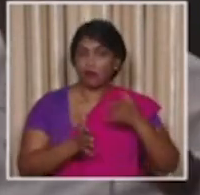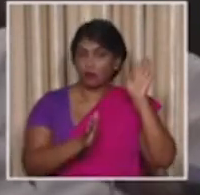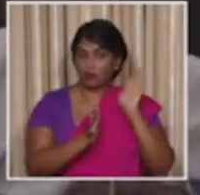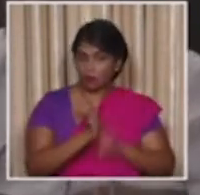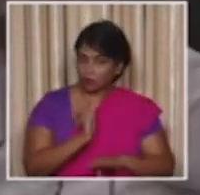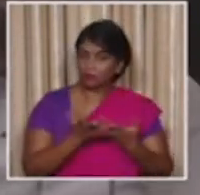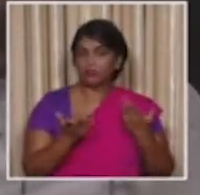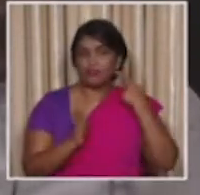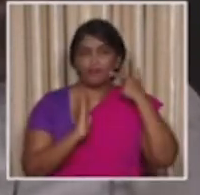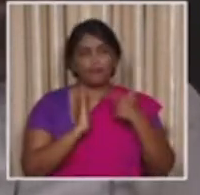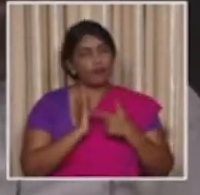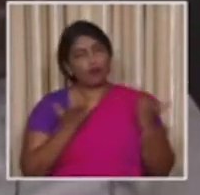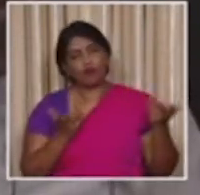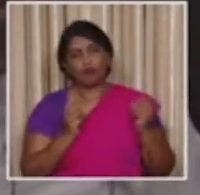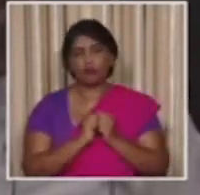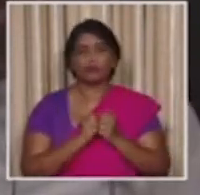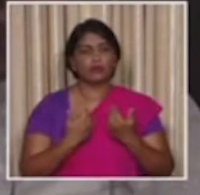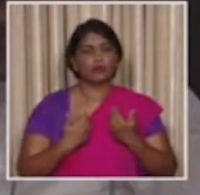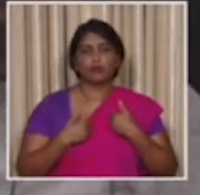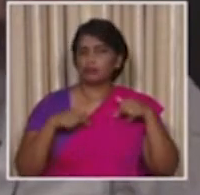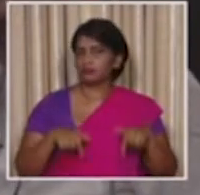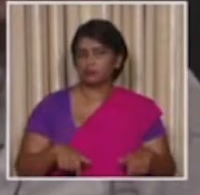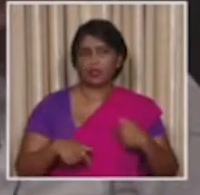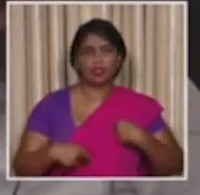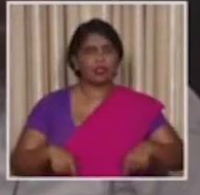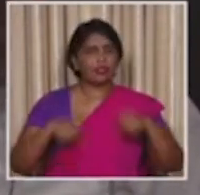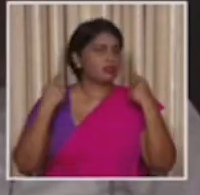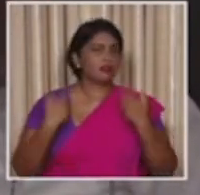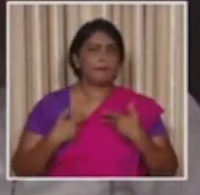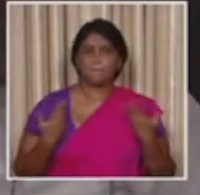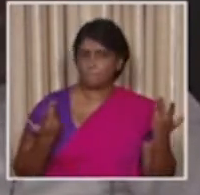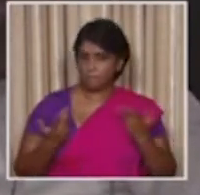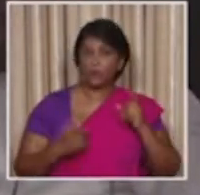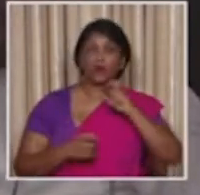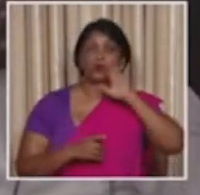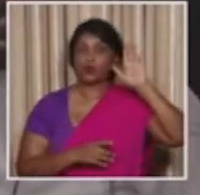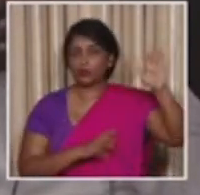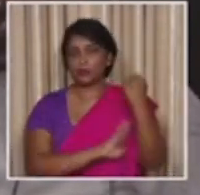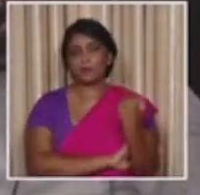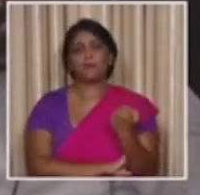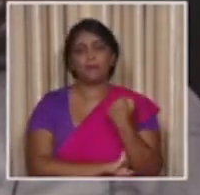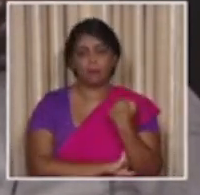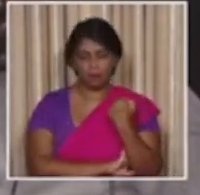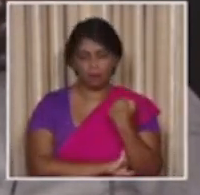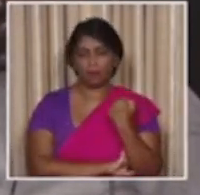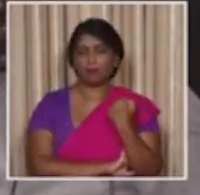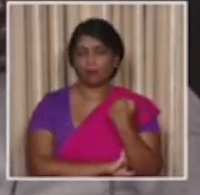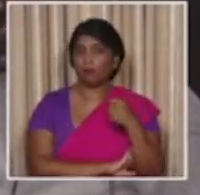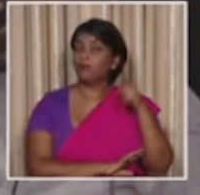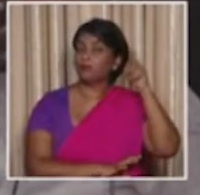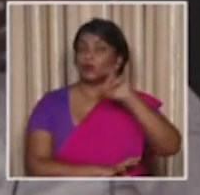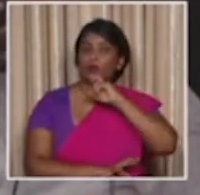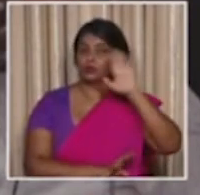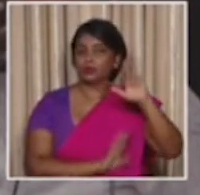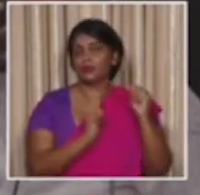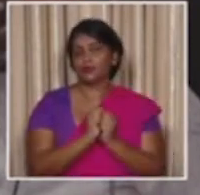ප්‍රතික්ෂේප කළා හෝ විභාගයට ගන්නේ කෙසේද කියන කාරණය අපිට මෙතන තර්ක කරන්න බෑ. ඒක අධිකරණයේ සතු බලයක්. ඒක